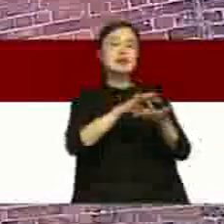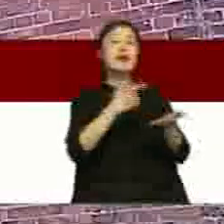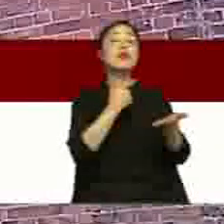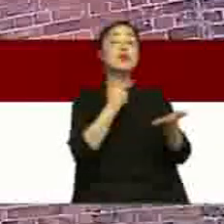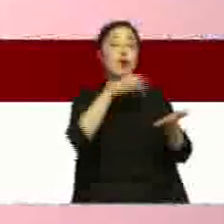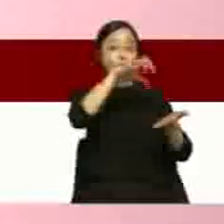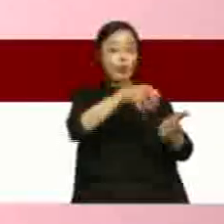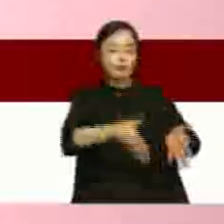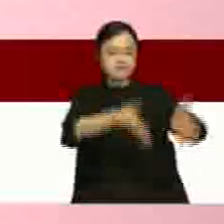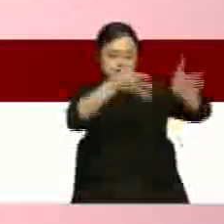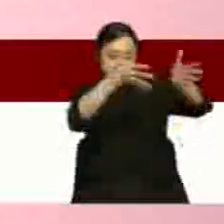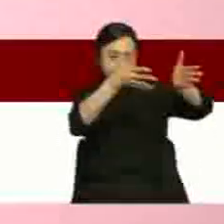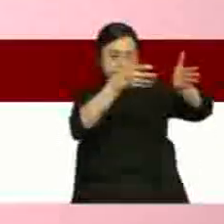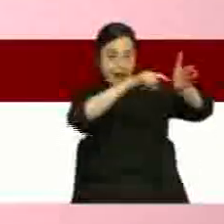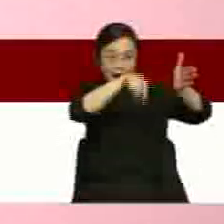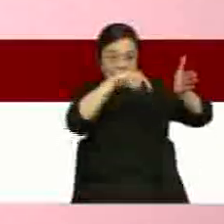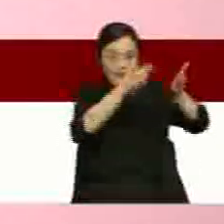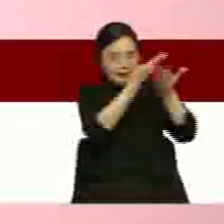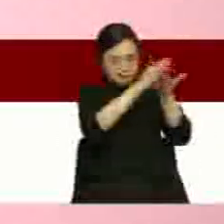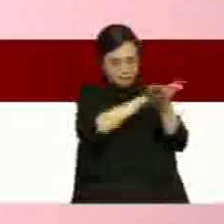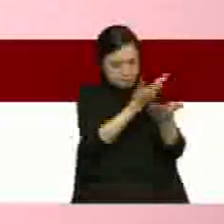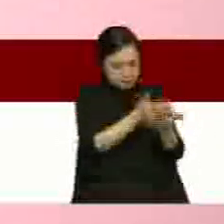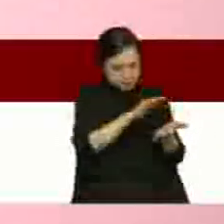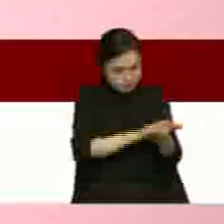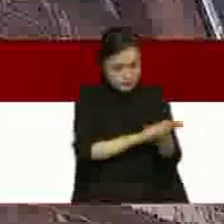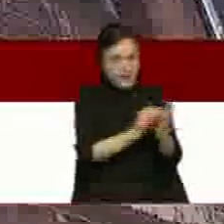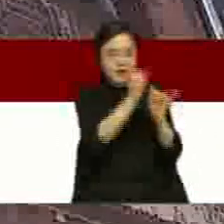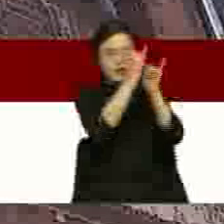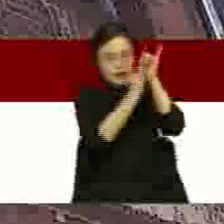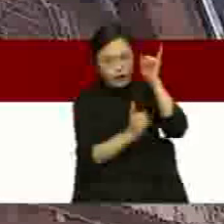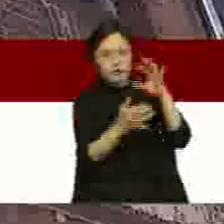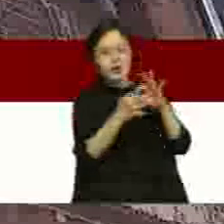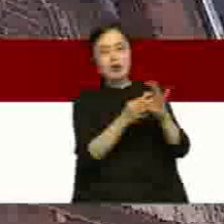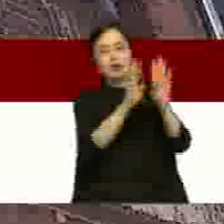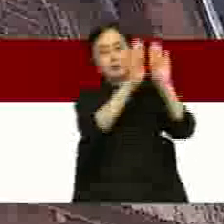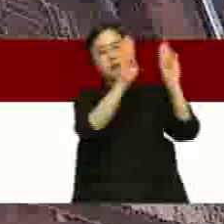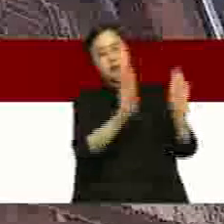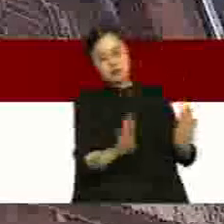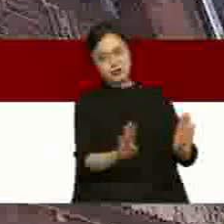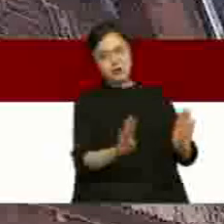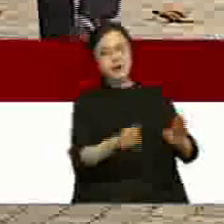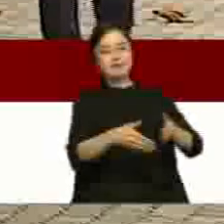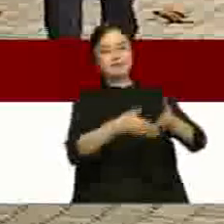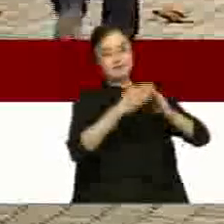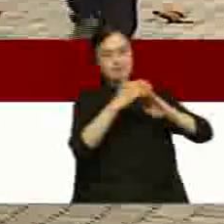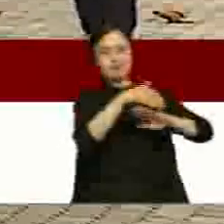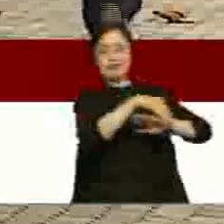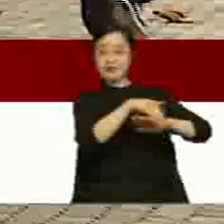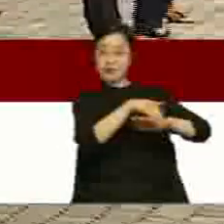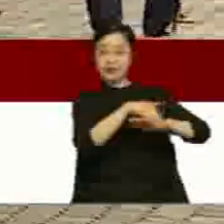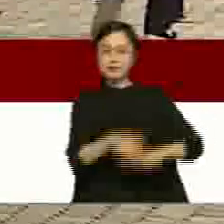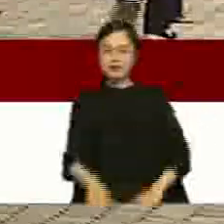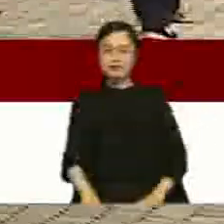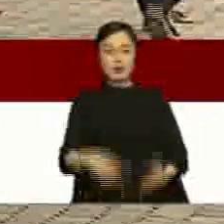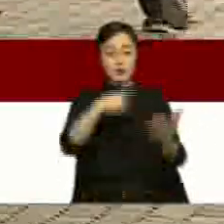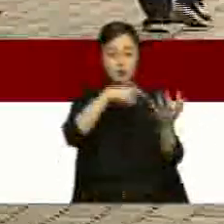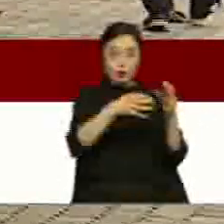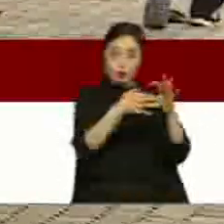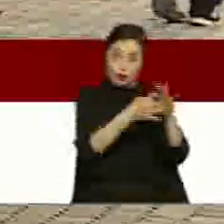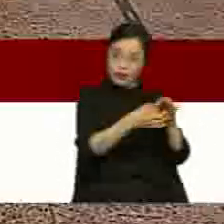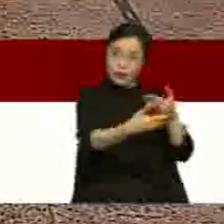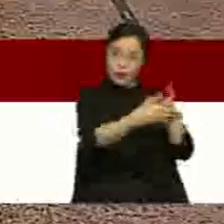계획입니다. 등록 문화재인 병원 건물을 그대로 보존하면서 유물을 보관할 수 있는 수장고와 교육 공간 등을 만들기